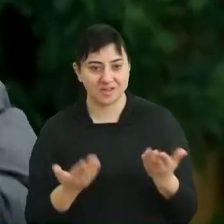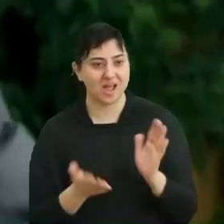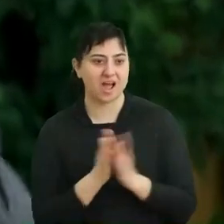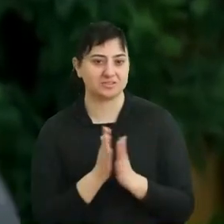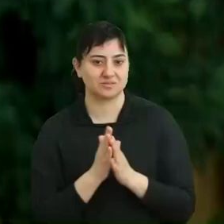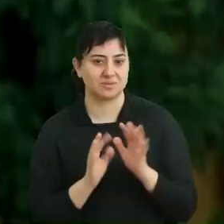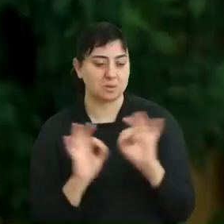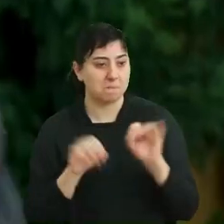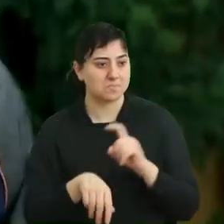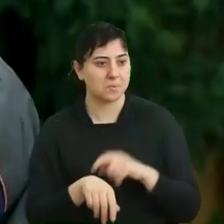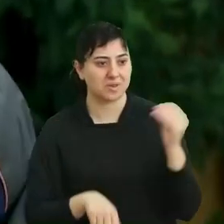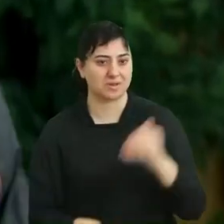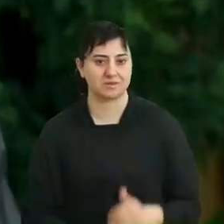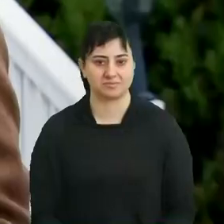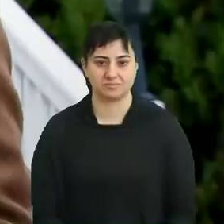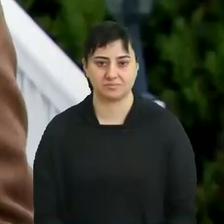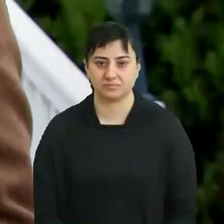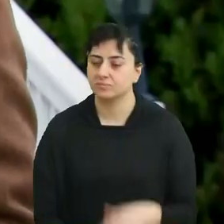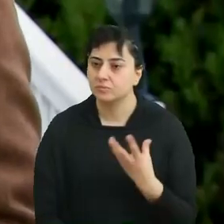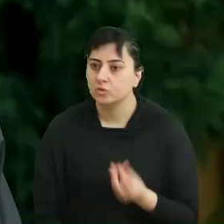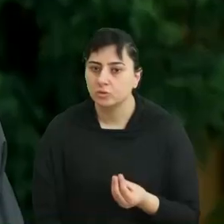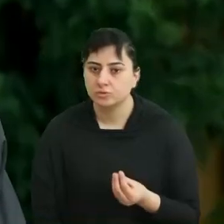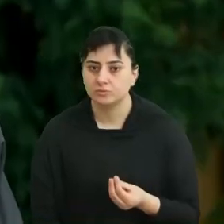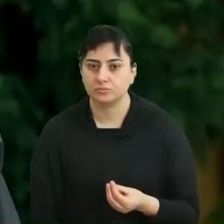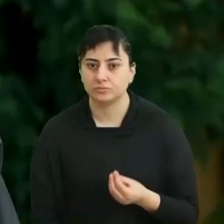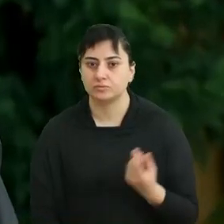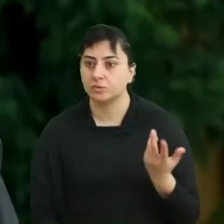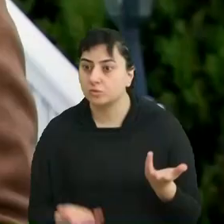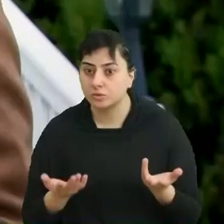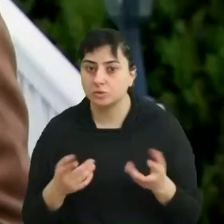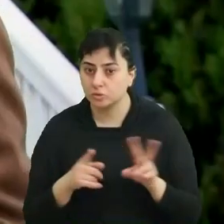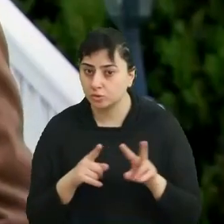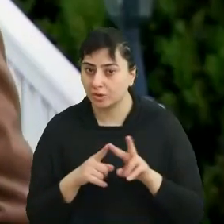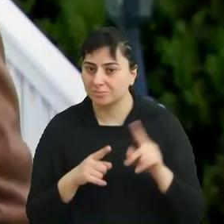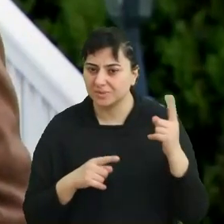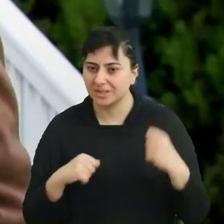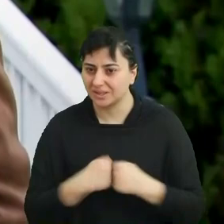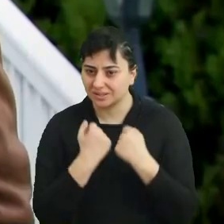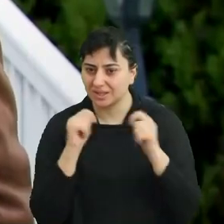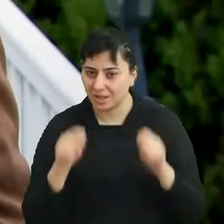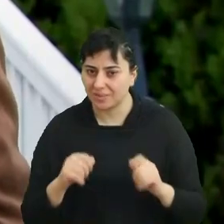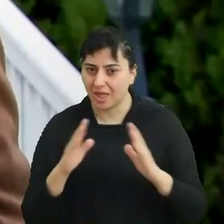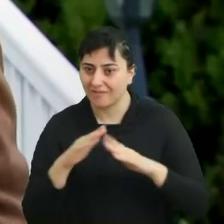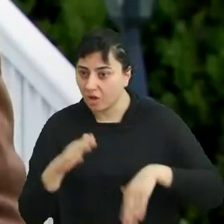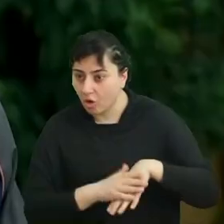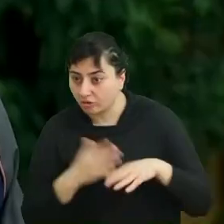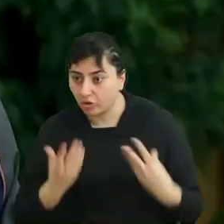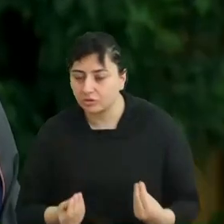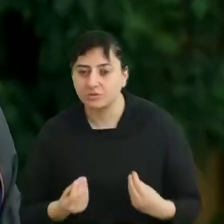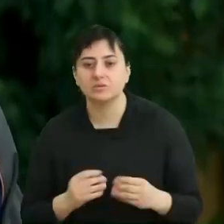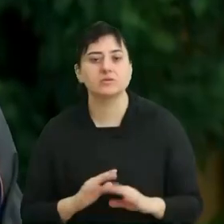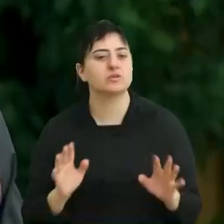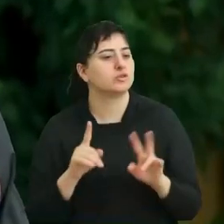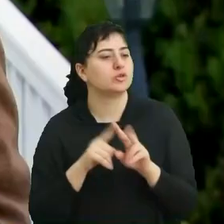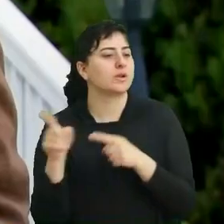zamanda alkışlıyorum. Tam zamanında geldiniz zaten. Ne oldu Şükrü? Yoksa Nurhan bir sakarlık yaptı da evden mi kovuldu?